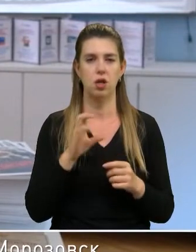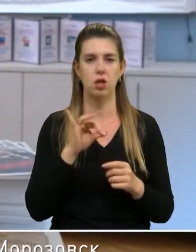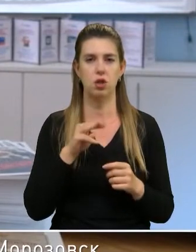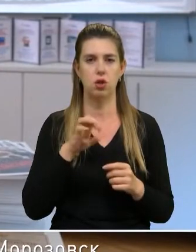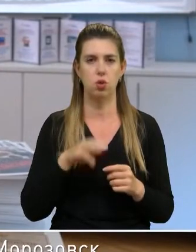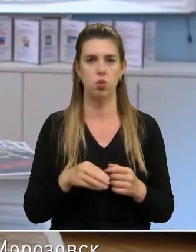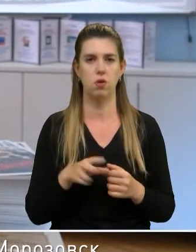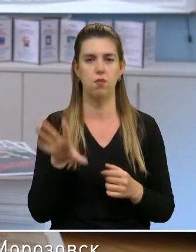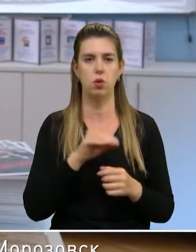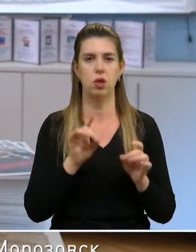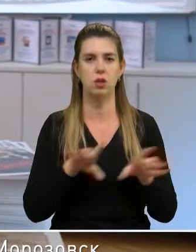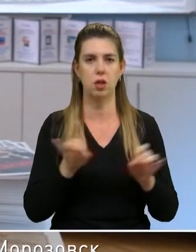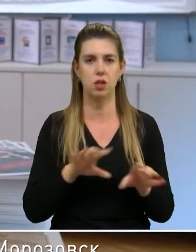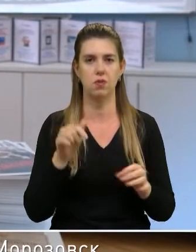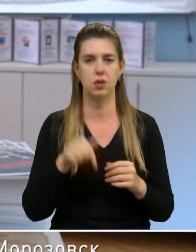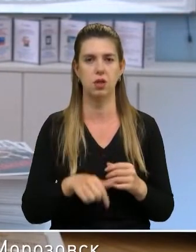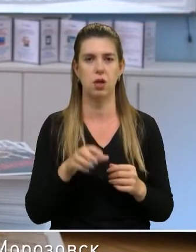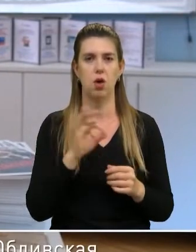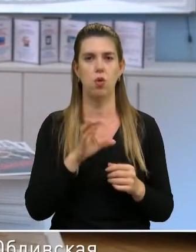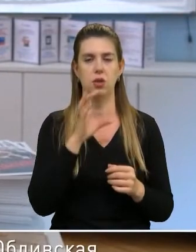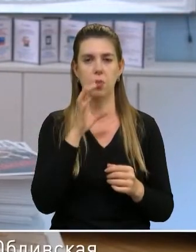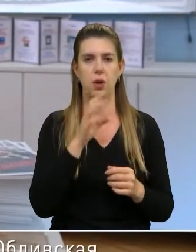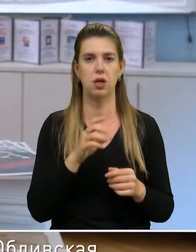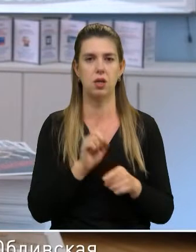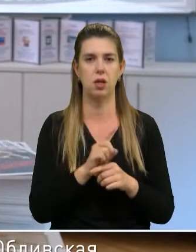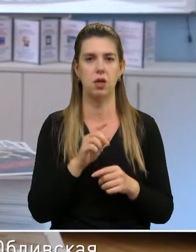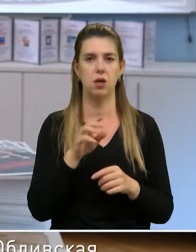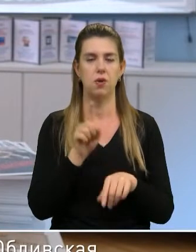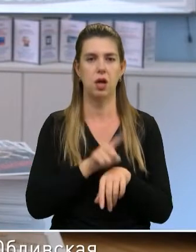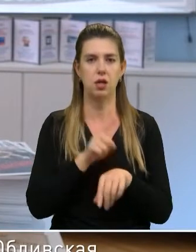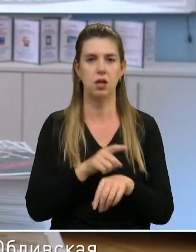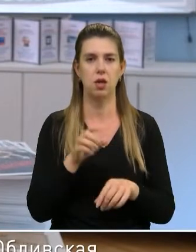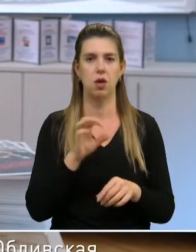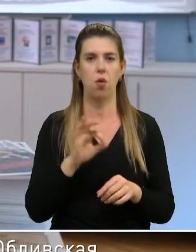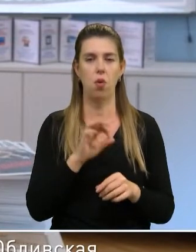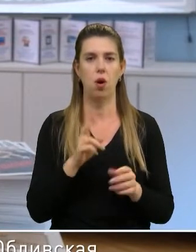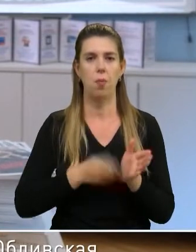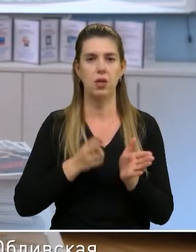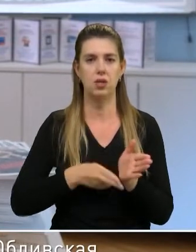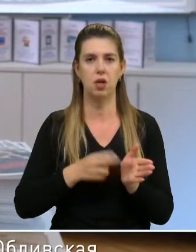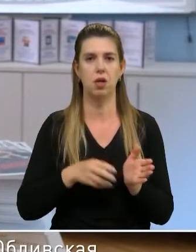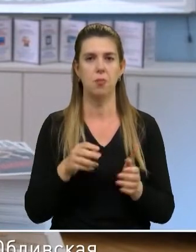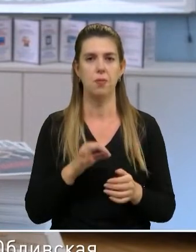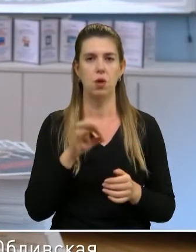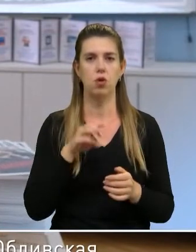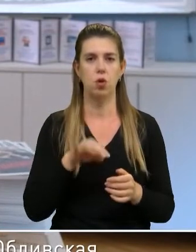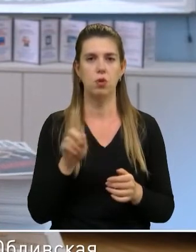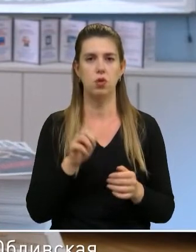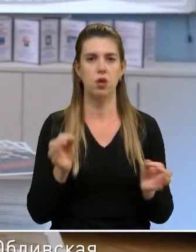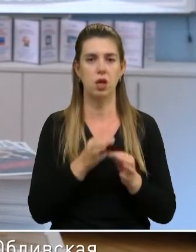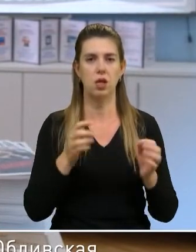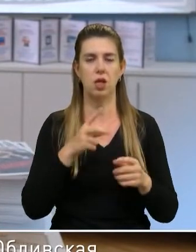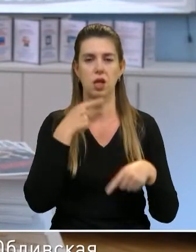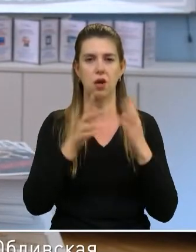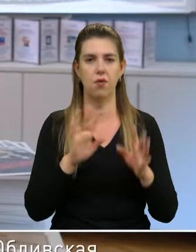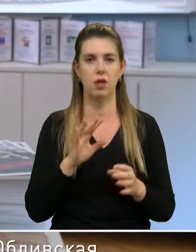об этом. Здесь о собаках-истребителях танков, здесь о бронепоездах, здесь о том, о чем никогда не